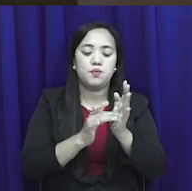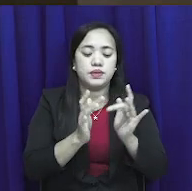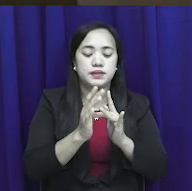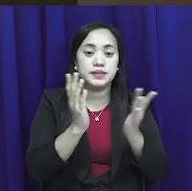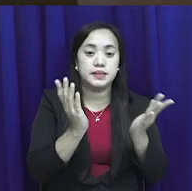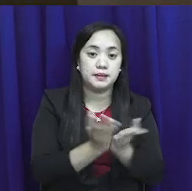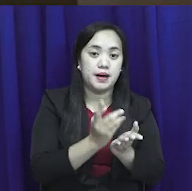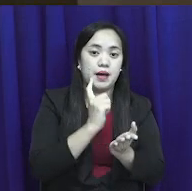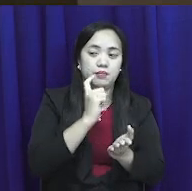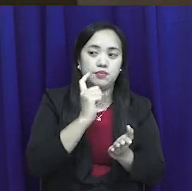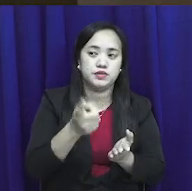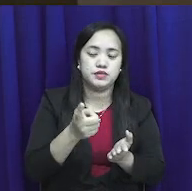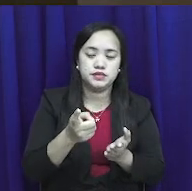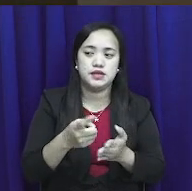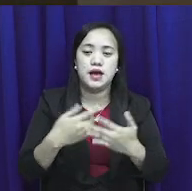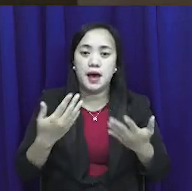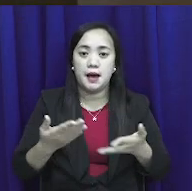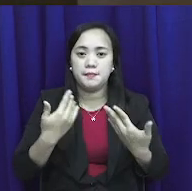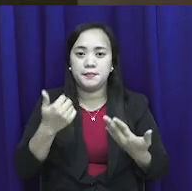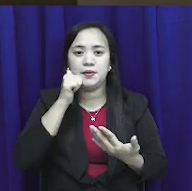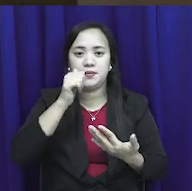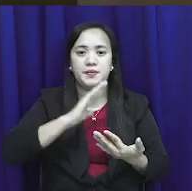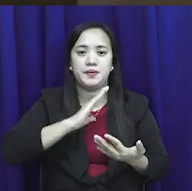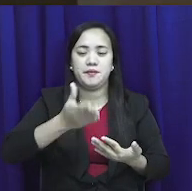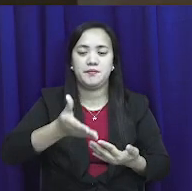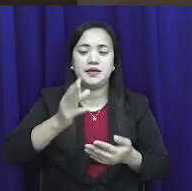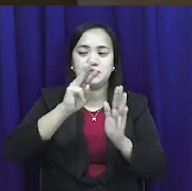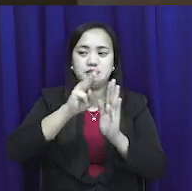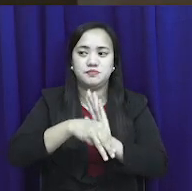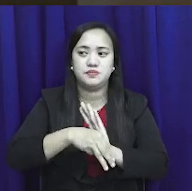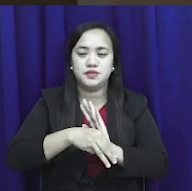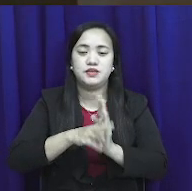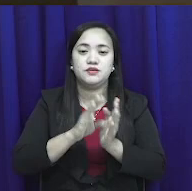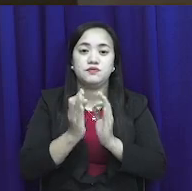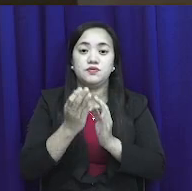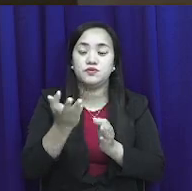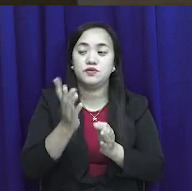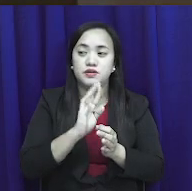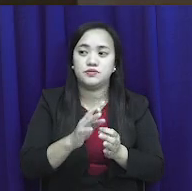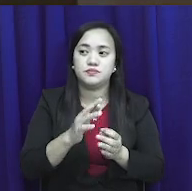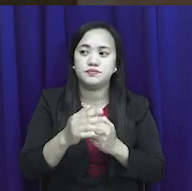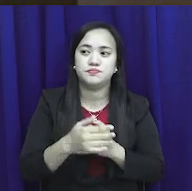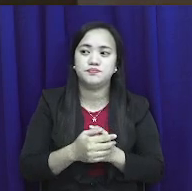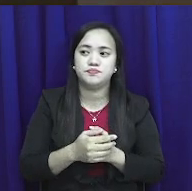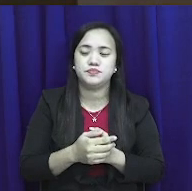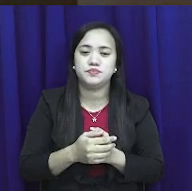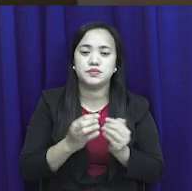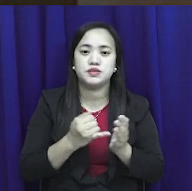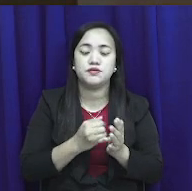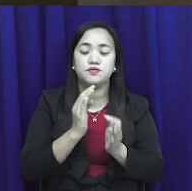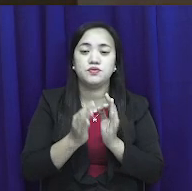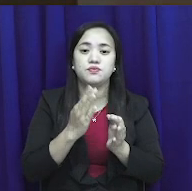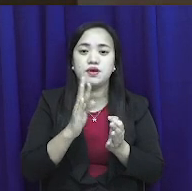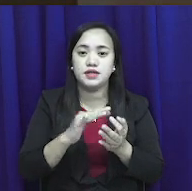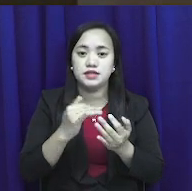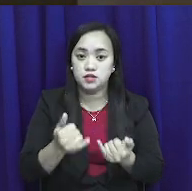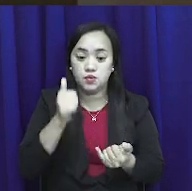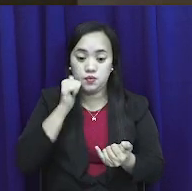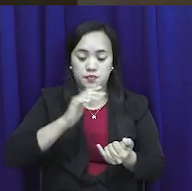Diyos happy women's month babae ka dapat makos ka